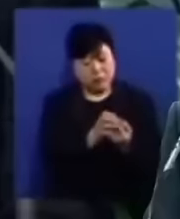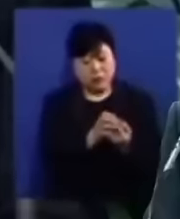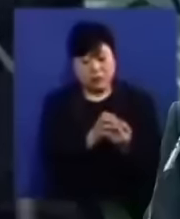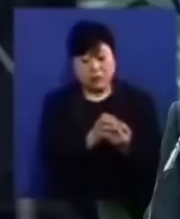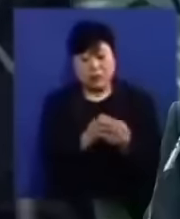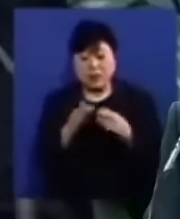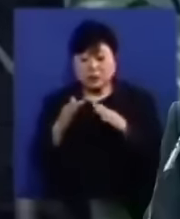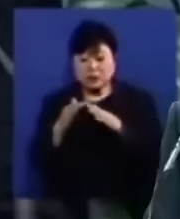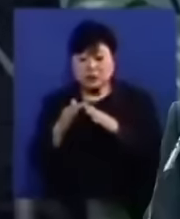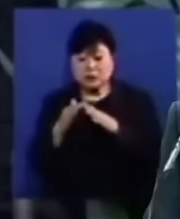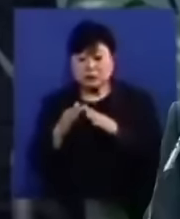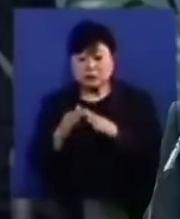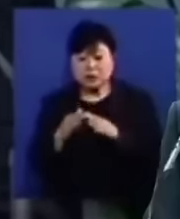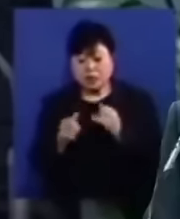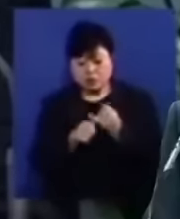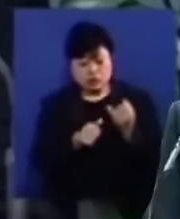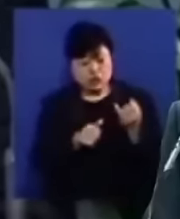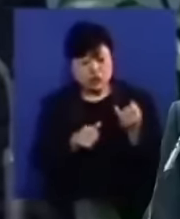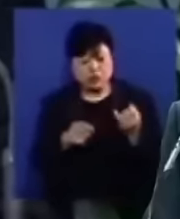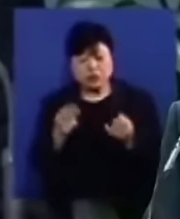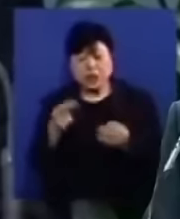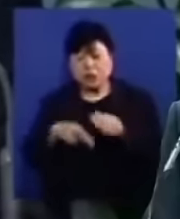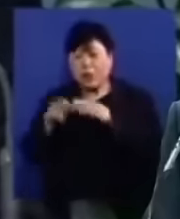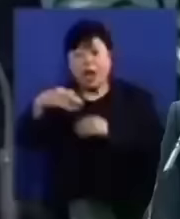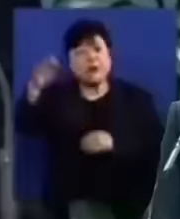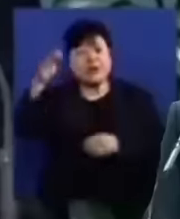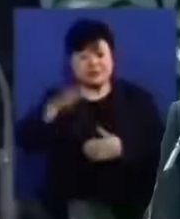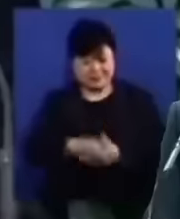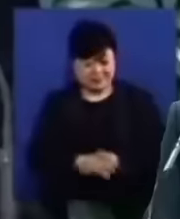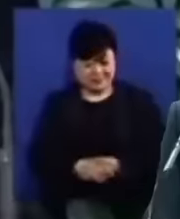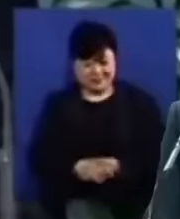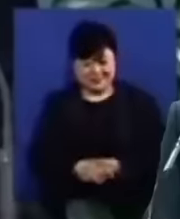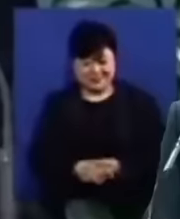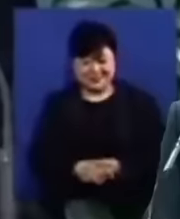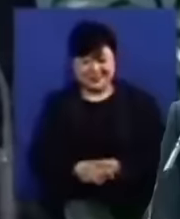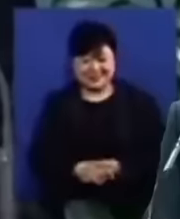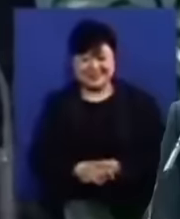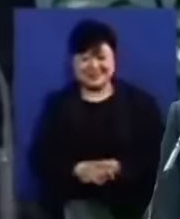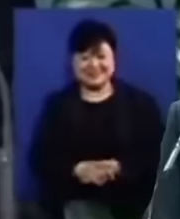그 집에 붙어 있을 부인이 없어요. 한 개를 왔다 일곱 개로 도망치고 말지.